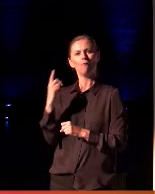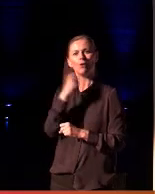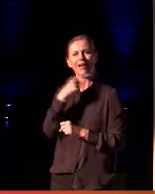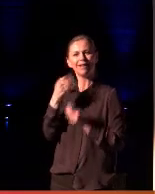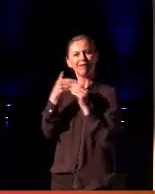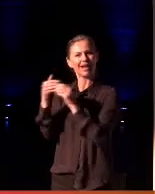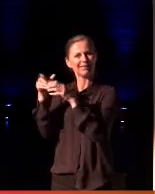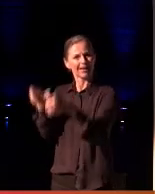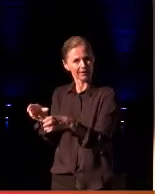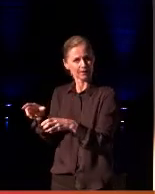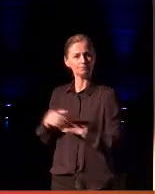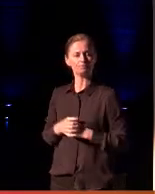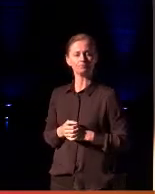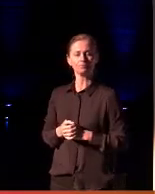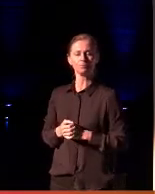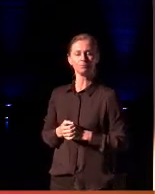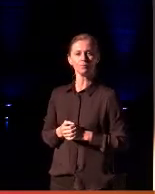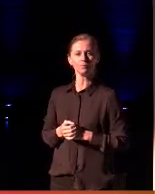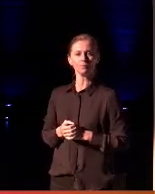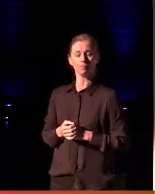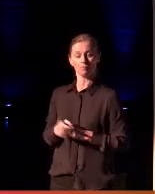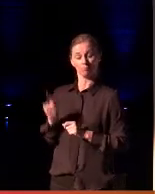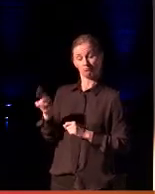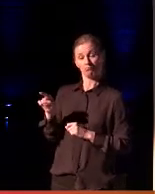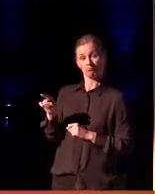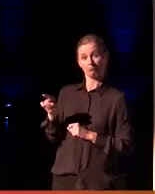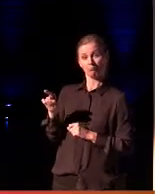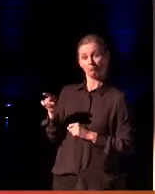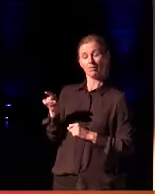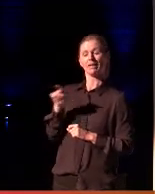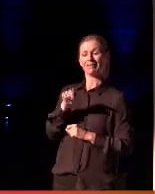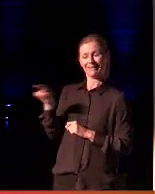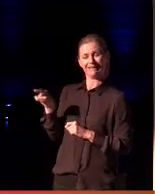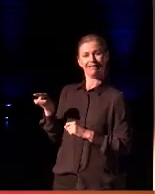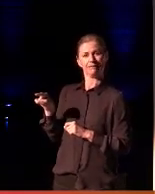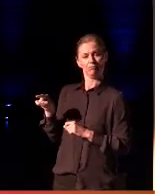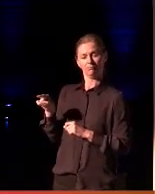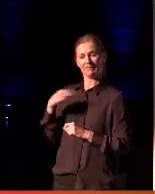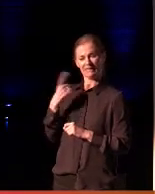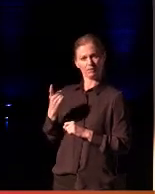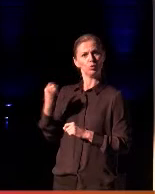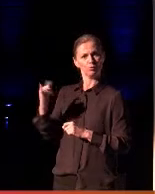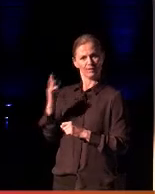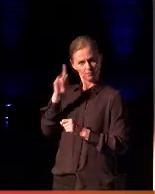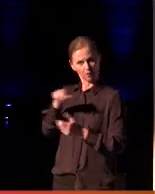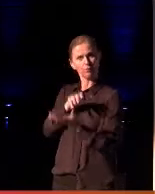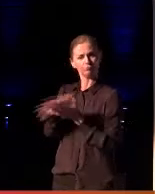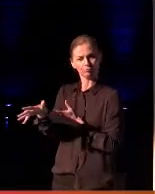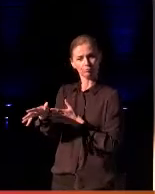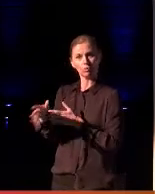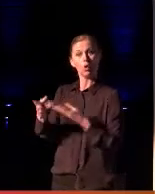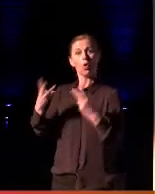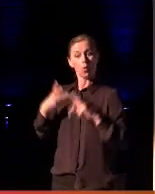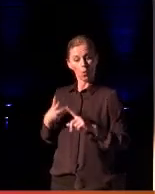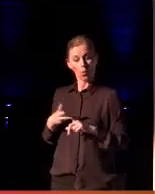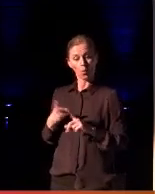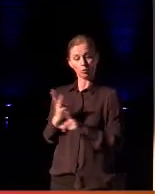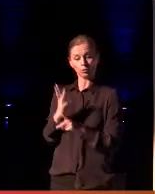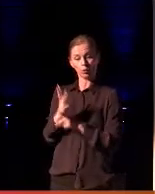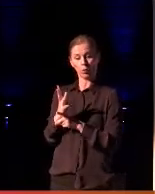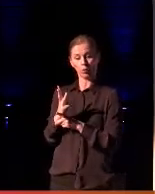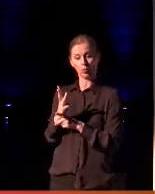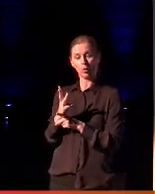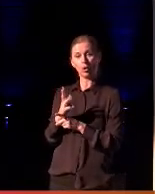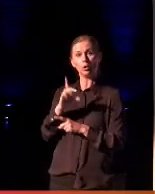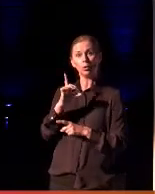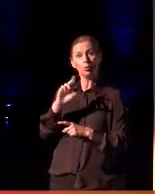foreldreveileder, der var det også et uttrykk for at dette kan man faktisk gjøre. Eller sånn som I dette tilfellet her,